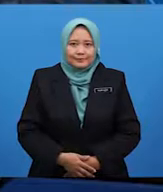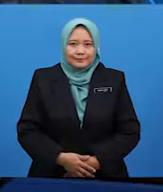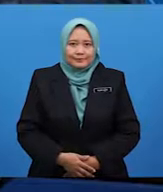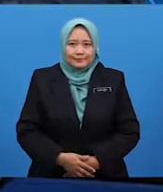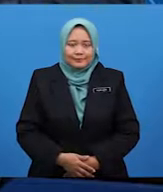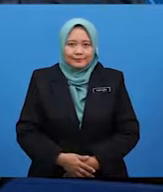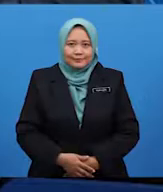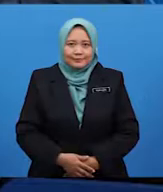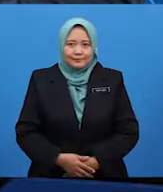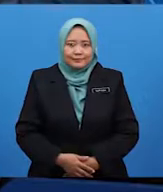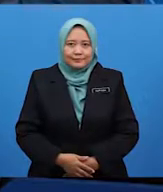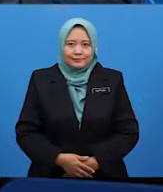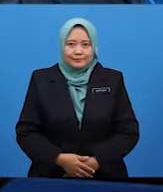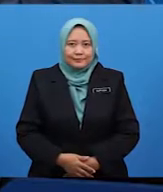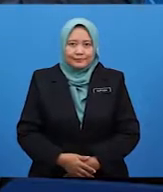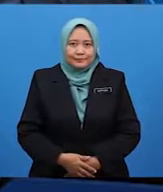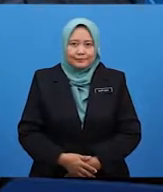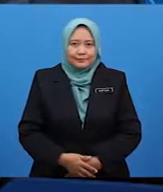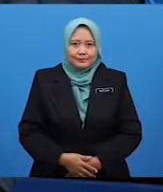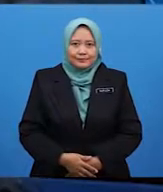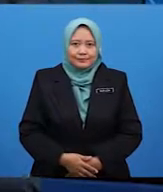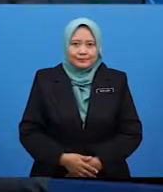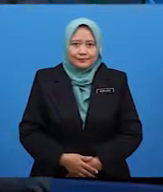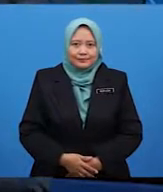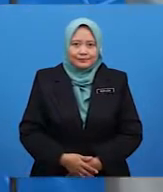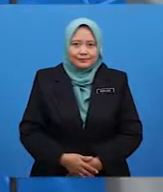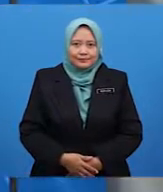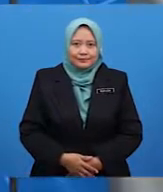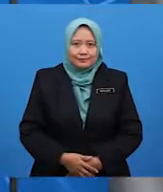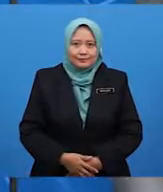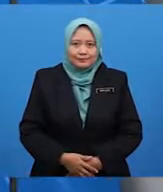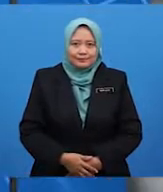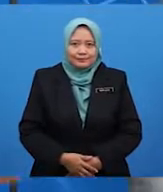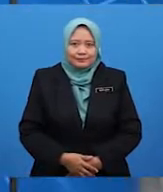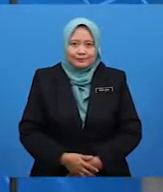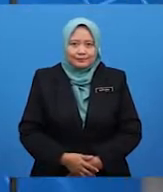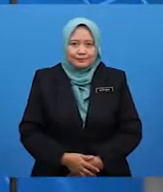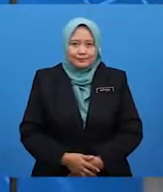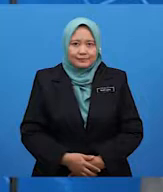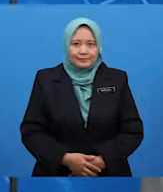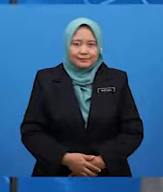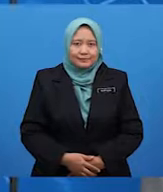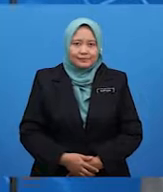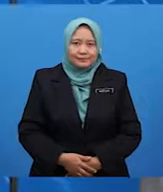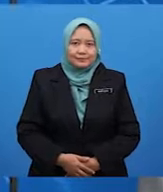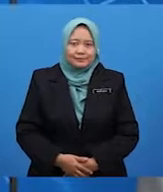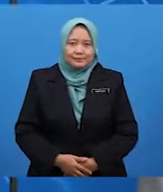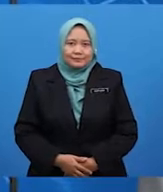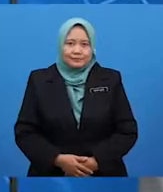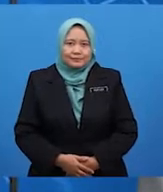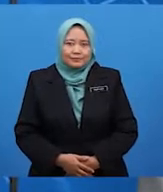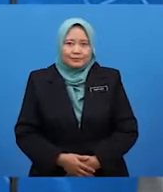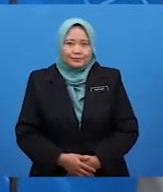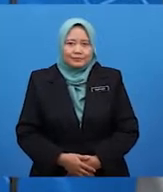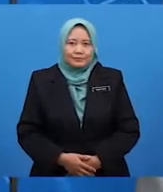Mungkin Cik Arif atau Cik Wan ada tambah lagi perkara-perkara untuk tentang seni visual ini? Boleh, saya sambung. Itu tentang